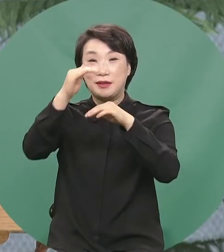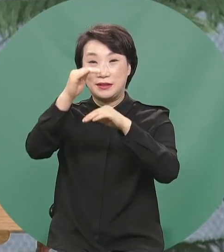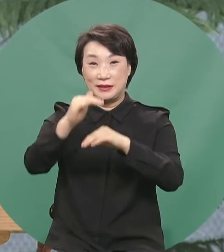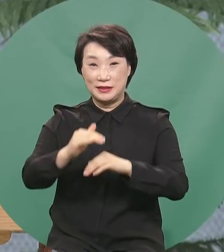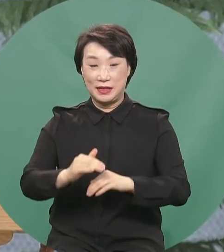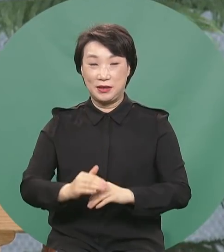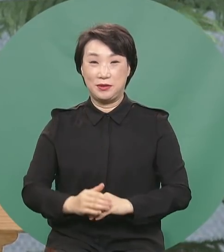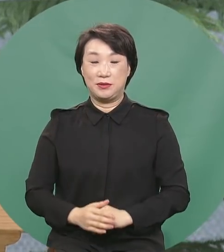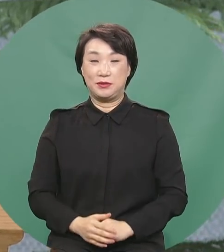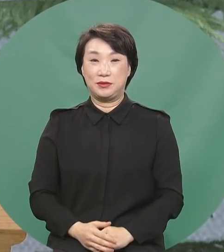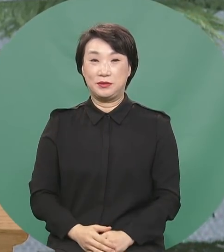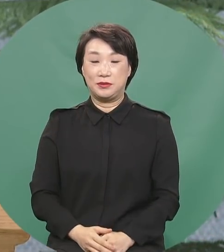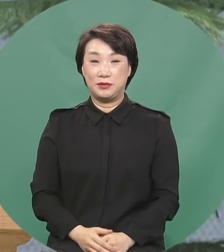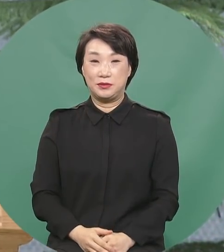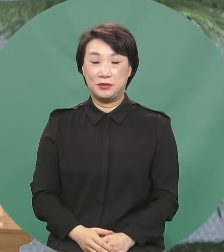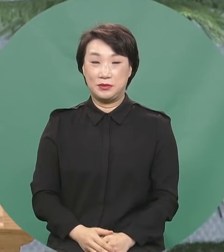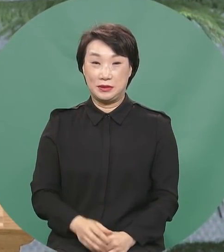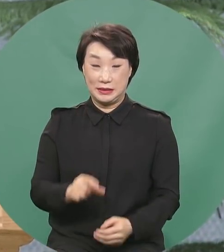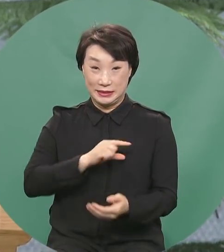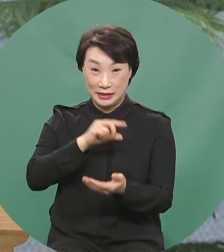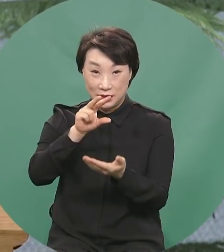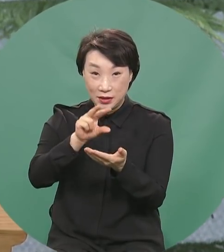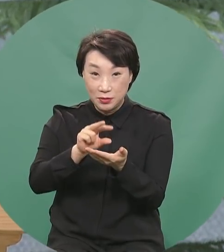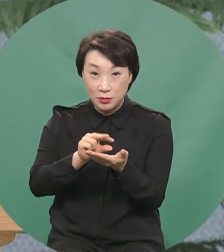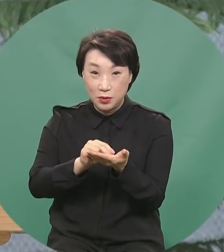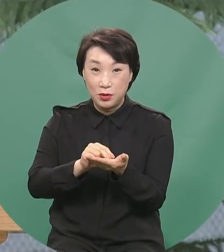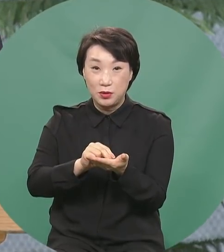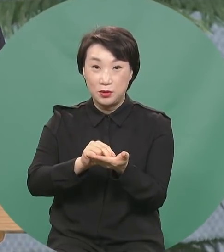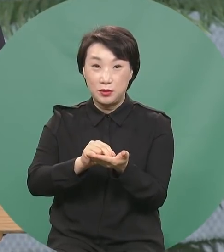39절의 본문의 말씀을 중심으로